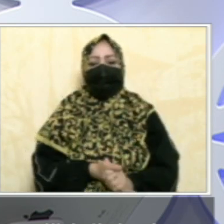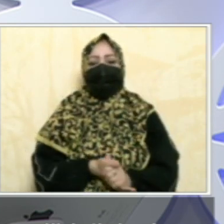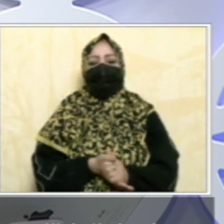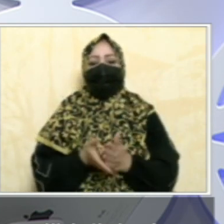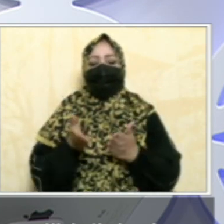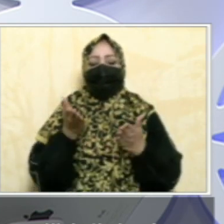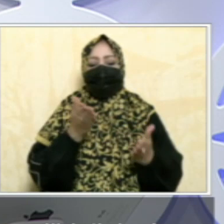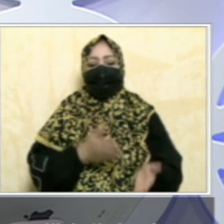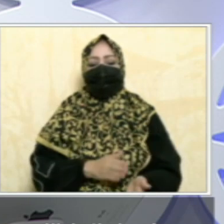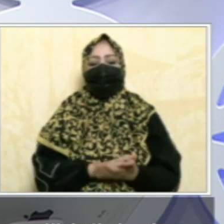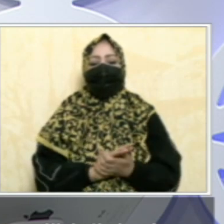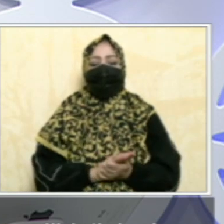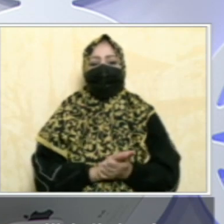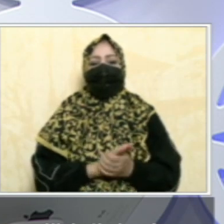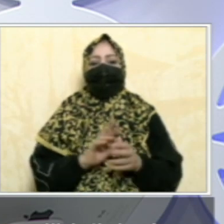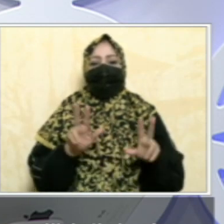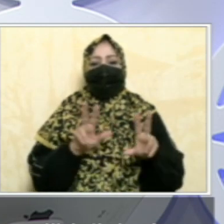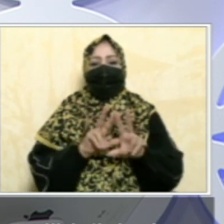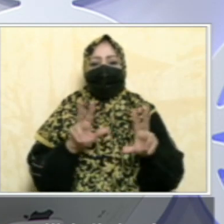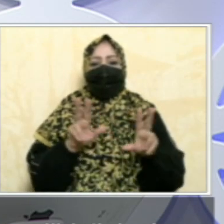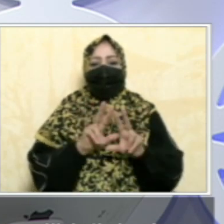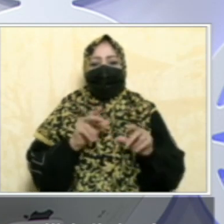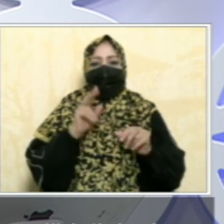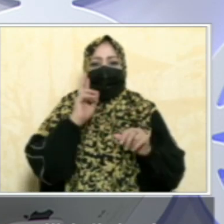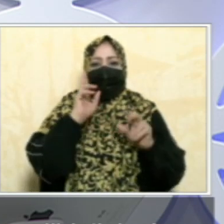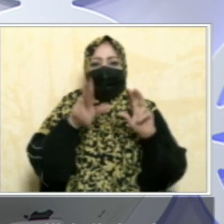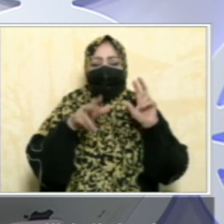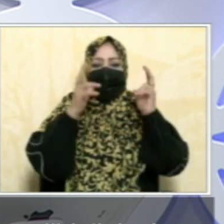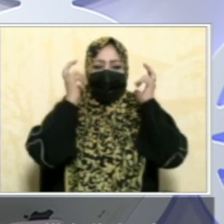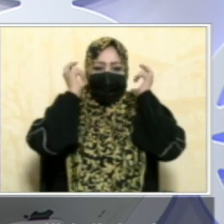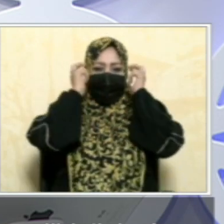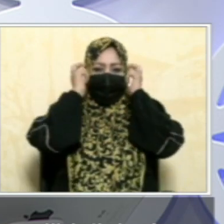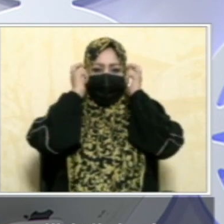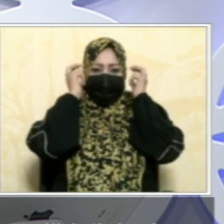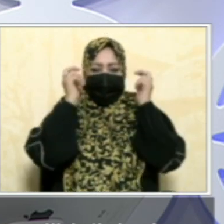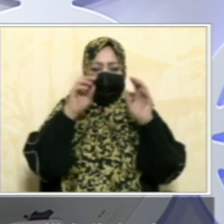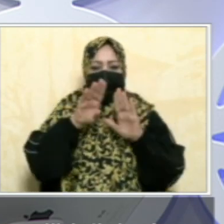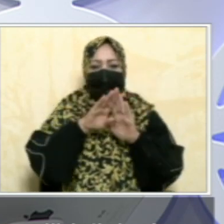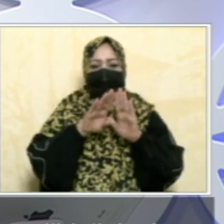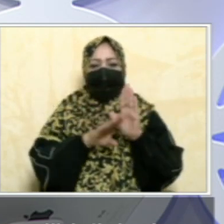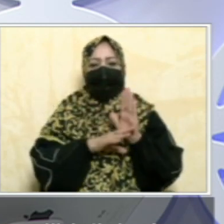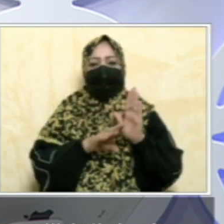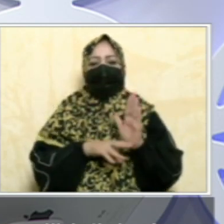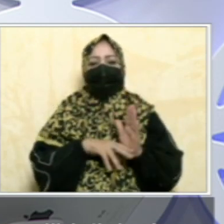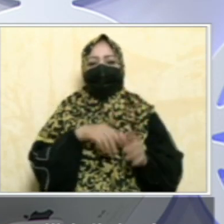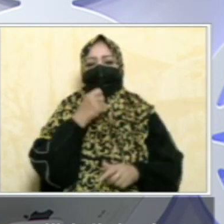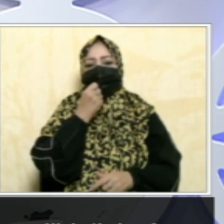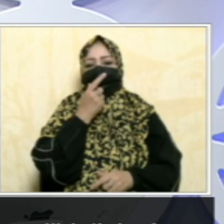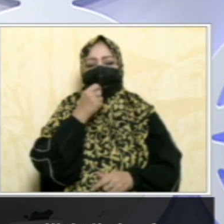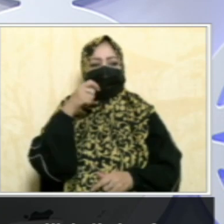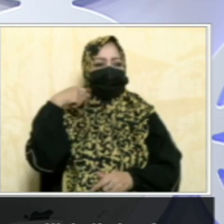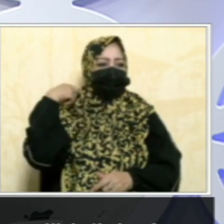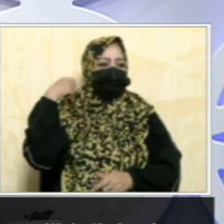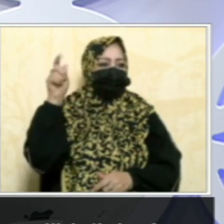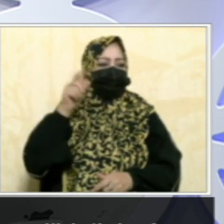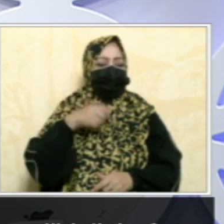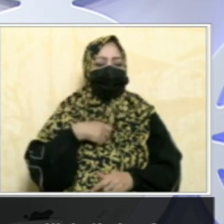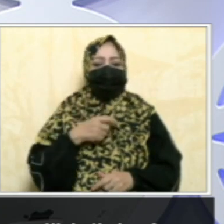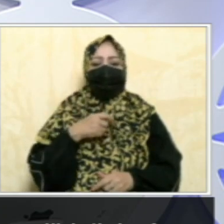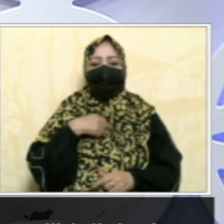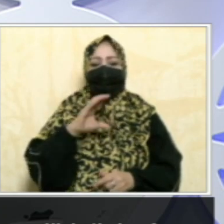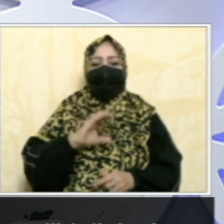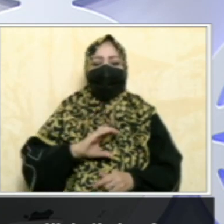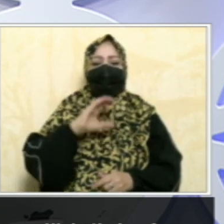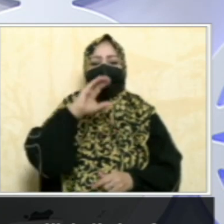المرئية والمسموعة في برنامجكم مع دار الإفتاء، الذي نجيب فيه عن أسئلتكم التي